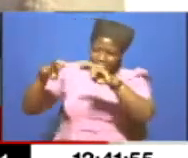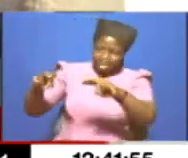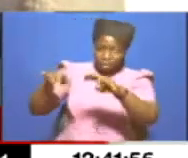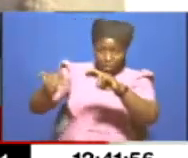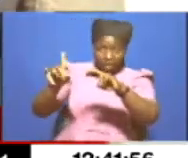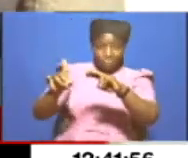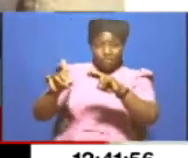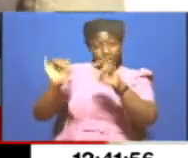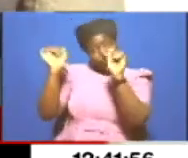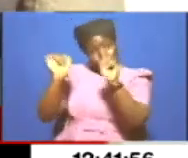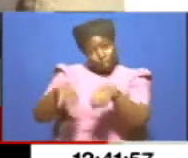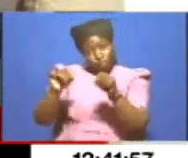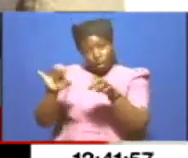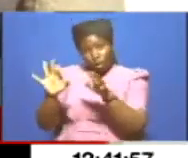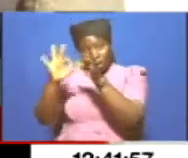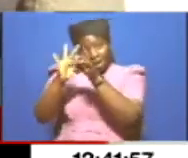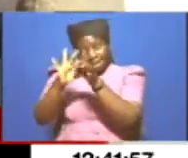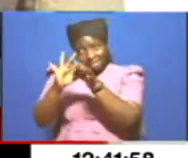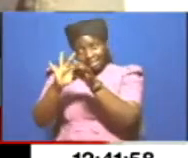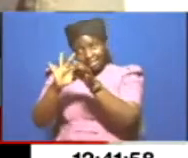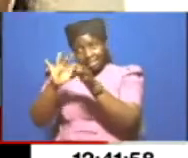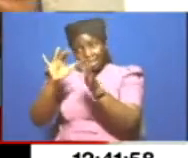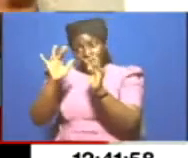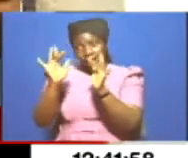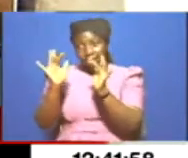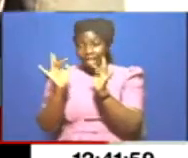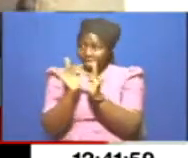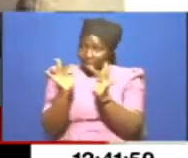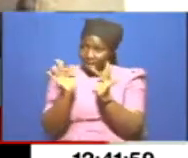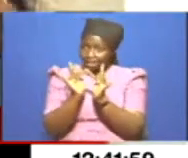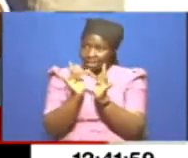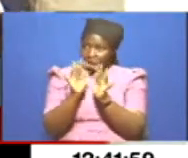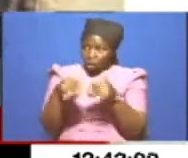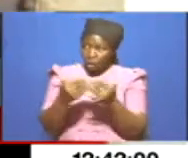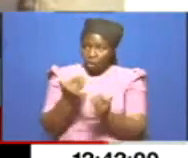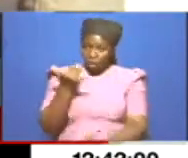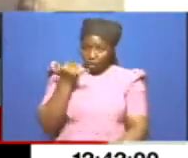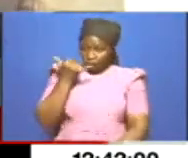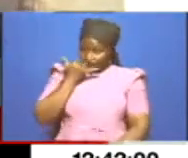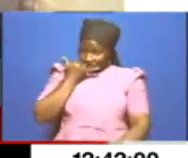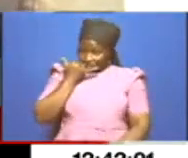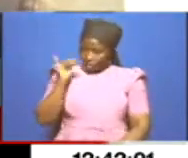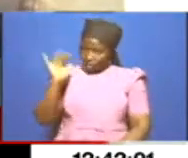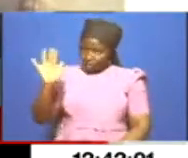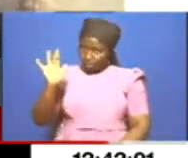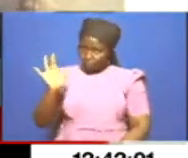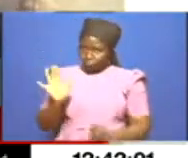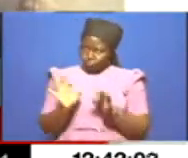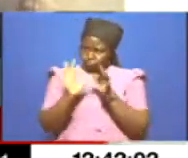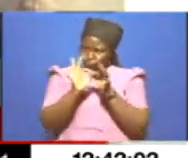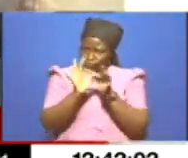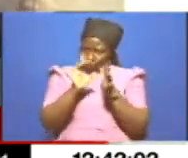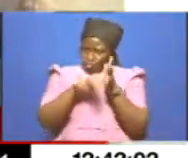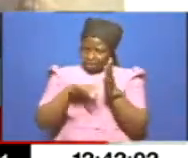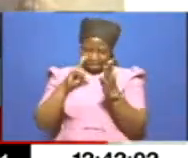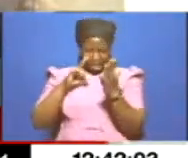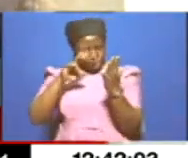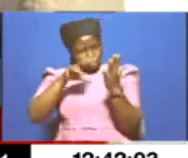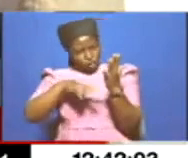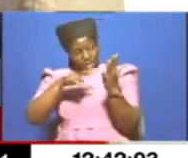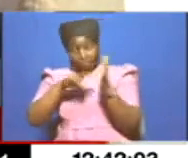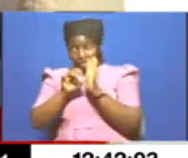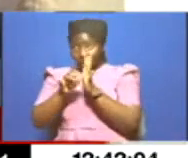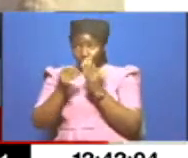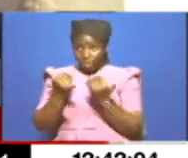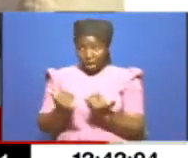unaweza connect kwa wifi, ama kama ile simu yao wako nayo, una connect kile wanaangalia. Mimi kama hivyo unaona